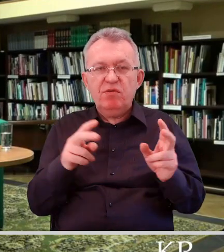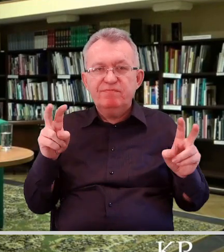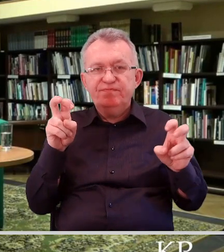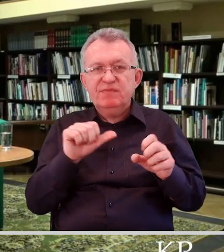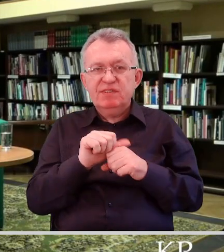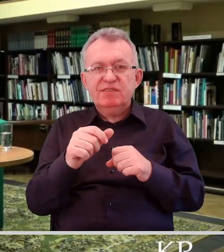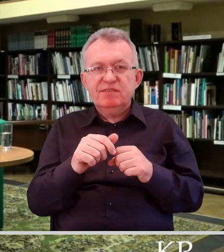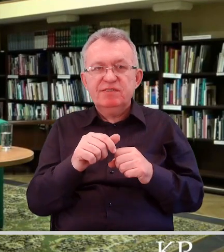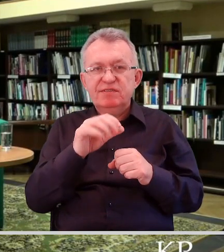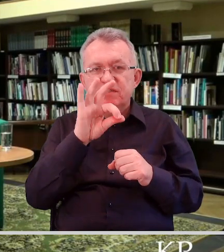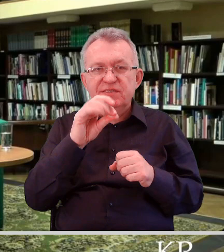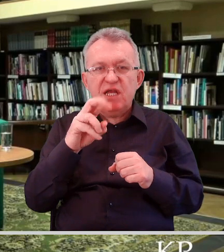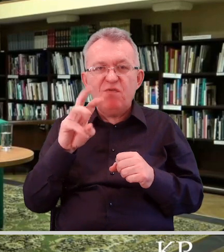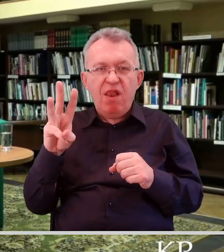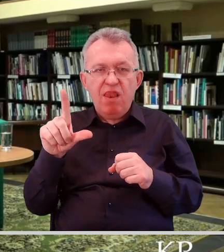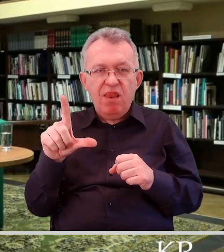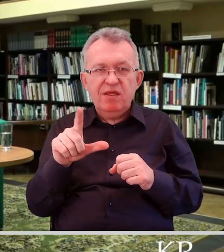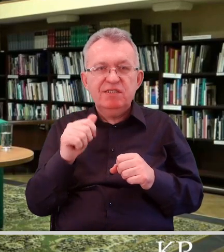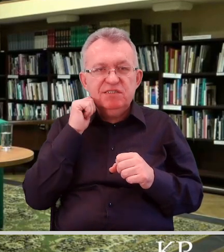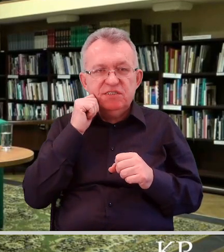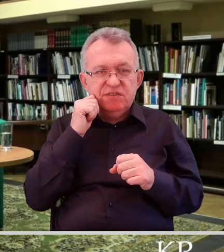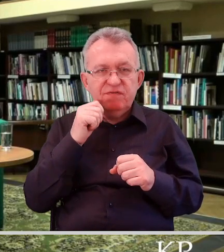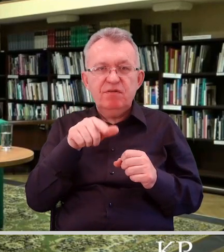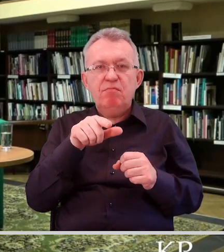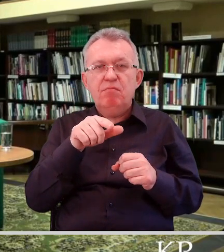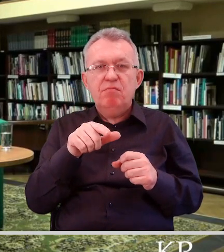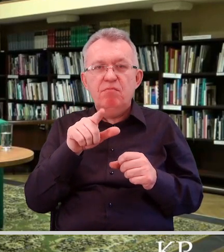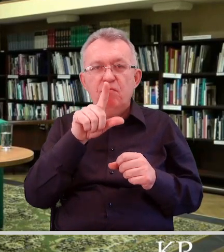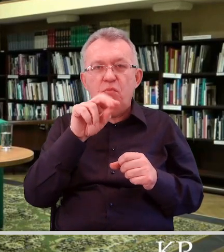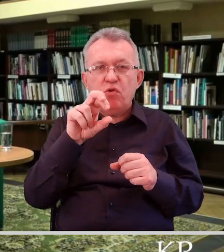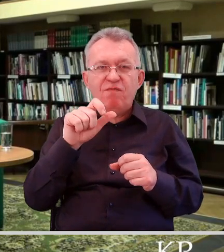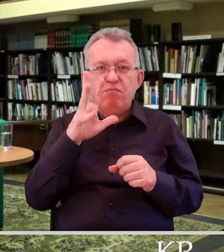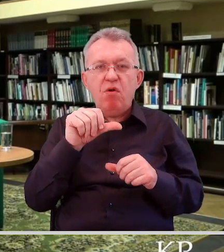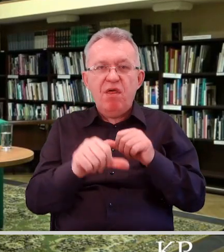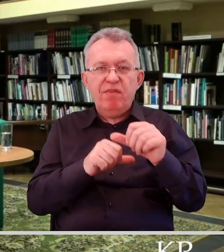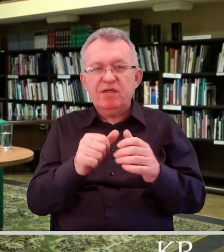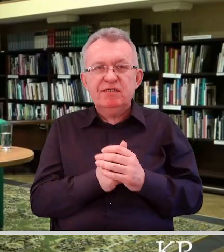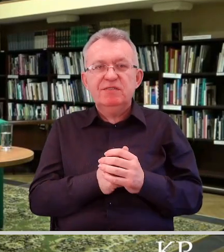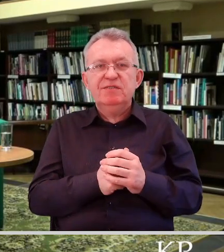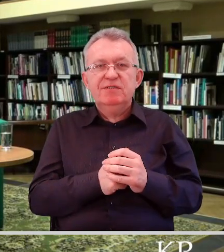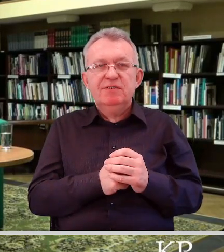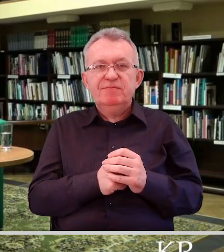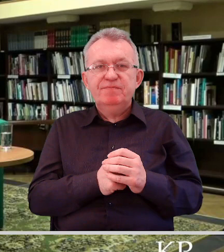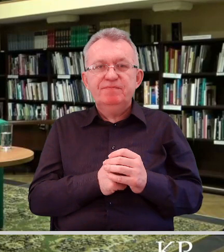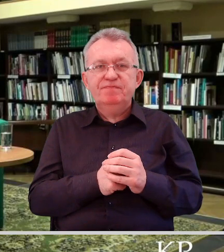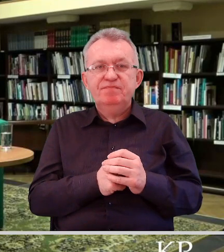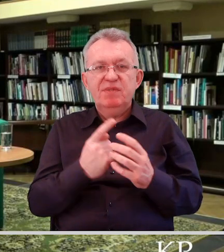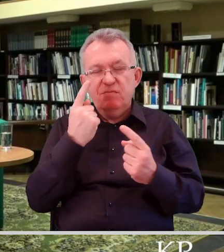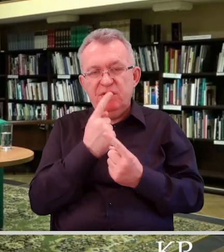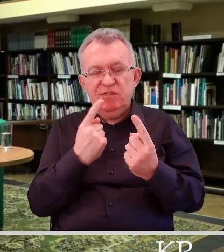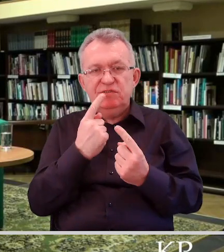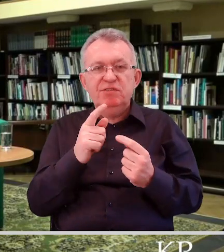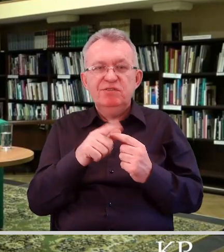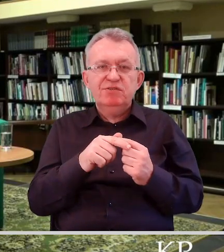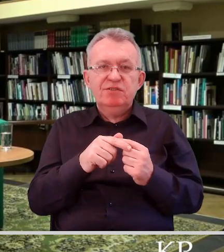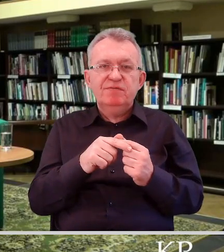właśnie jakiś sequel Dziewczyn z Portofino po latach. No ale mam nadzieję,